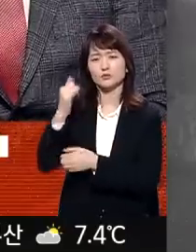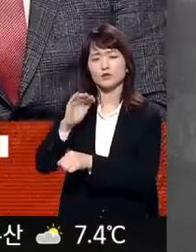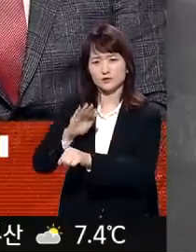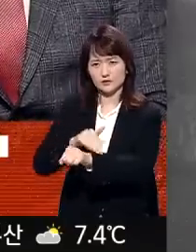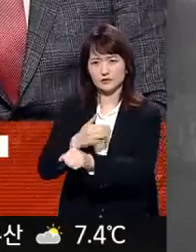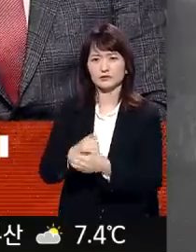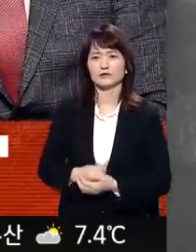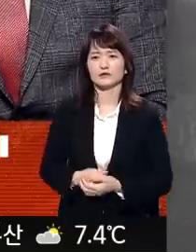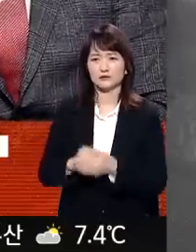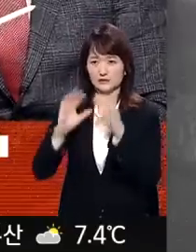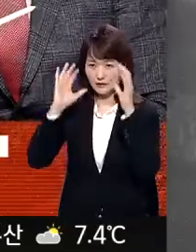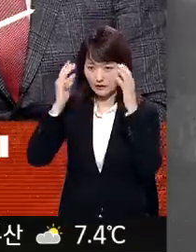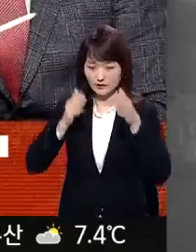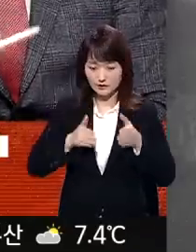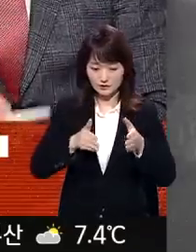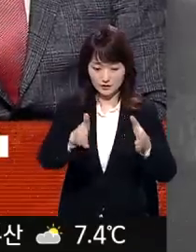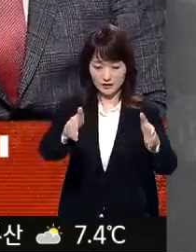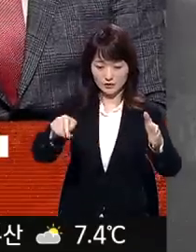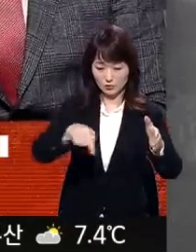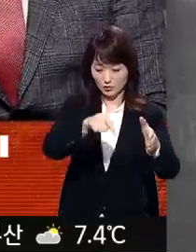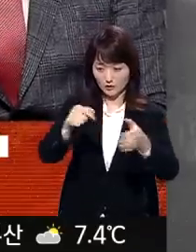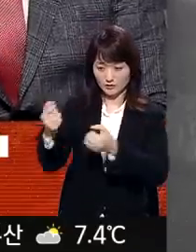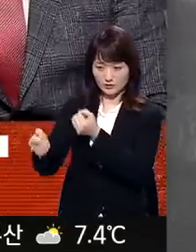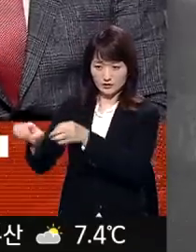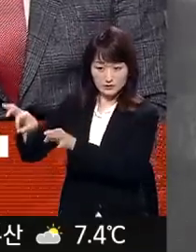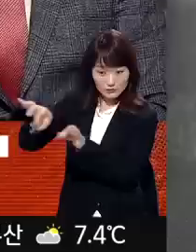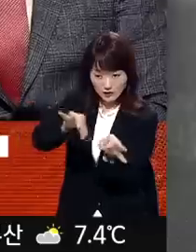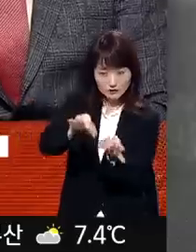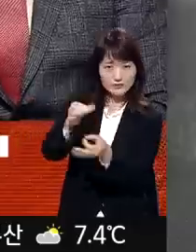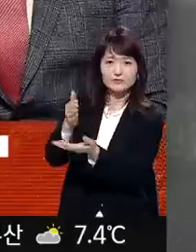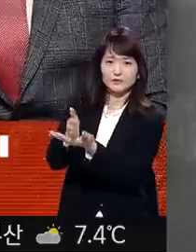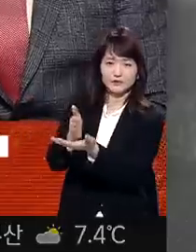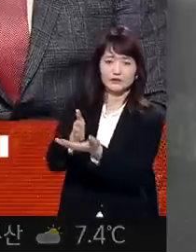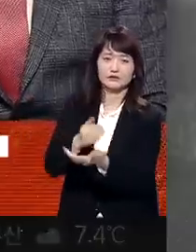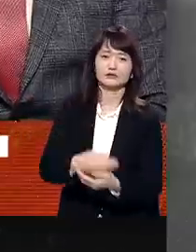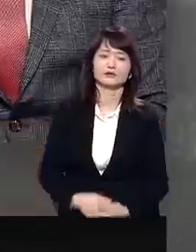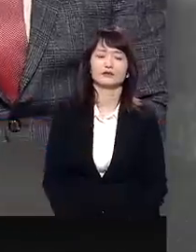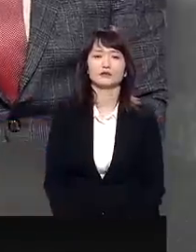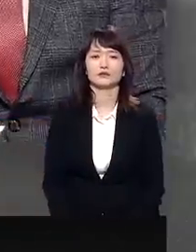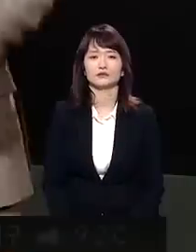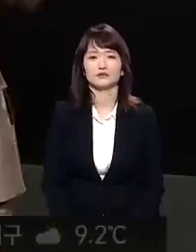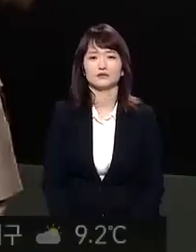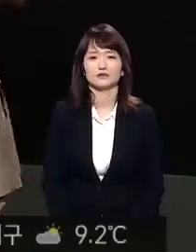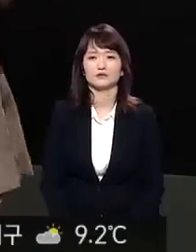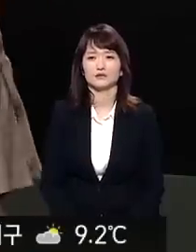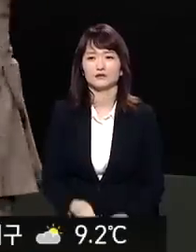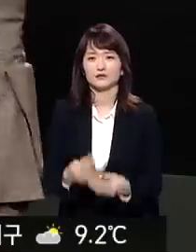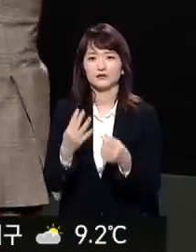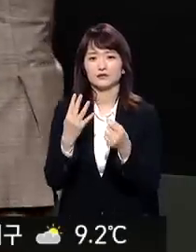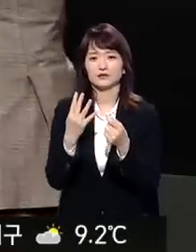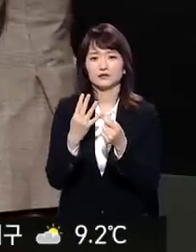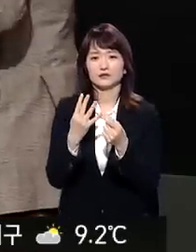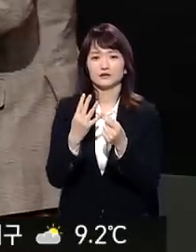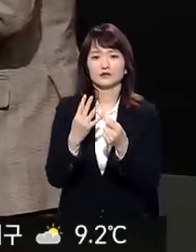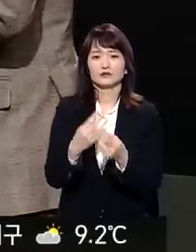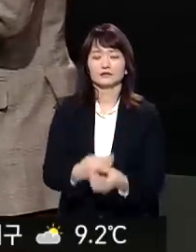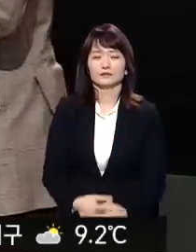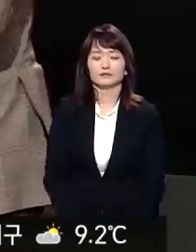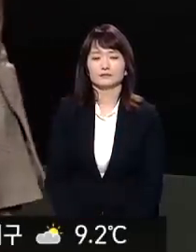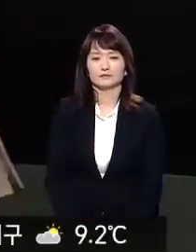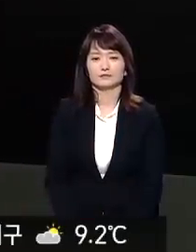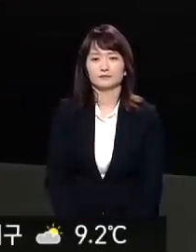어린아이들 절대로 차도 안에서 자전거 타는 걸 말려야 됩니다. 예. 자, 그러면 네 번째 뉴스도 이어갈게요.